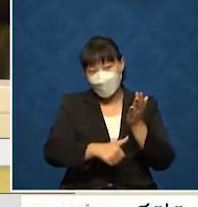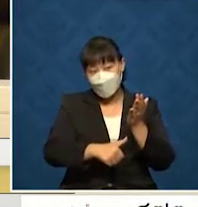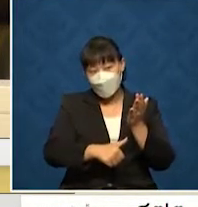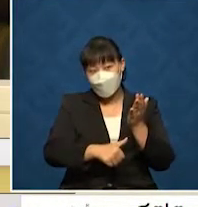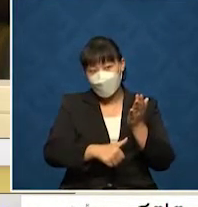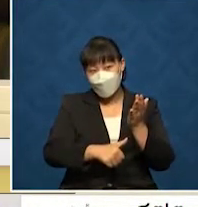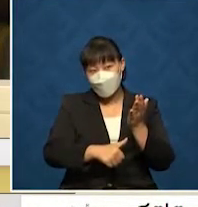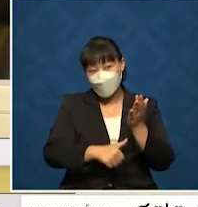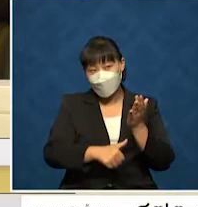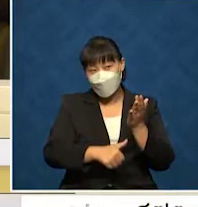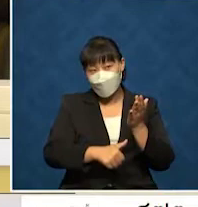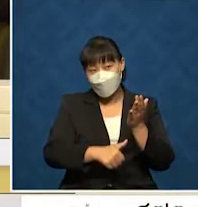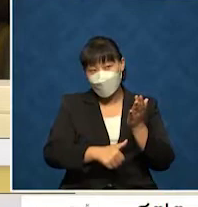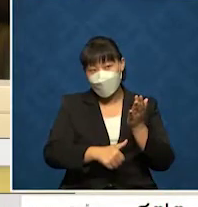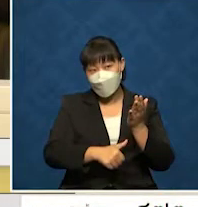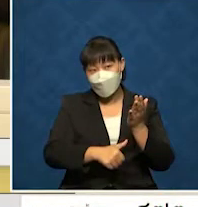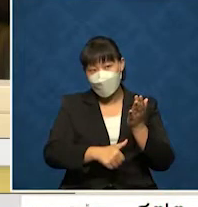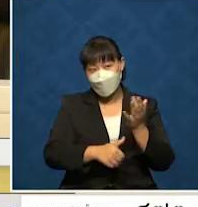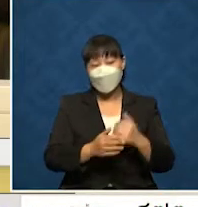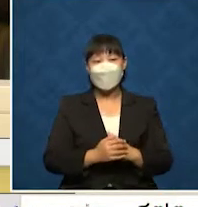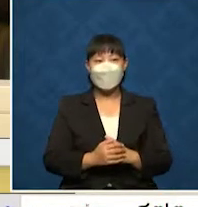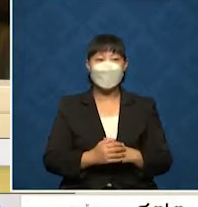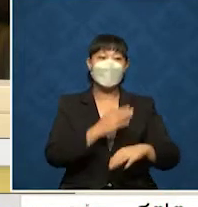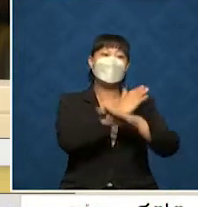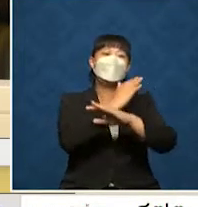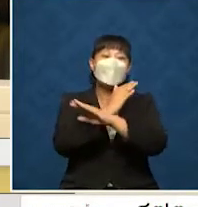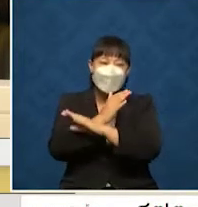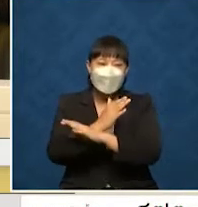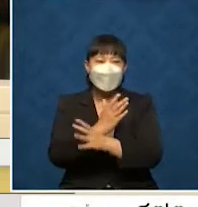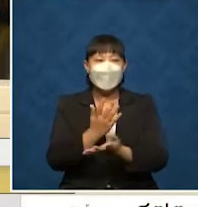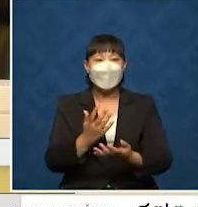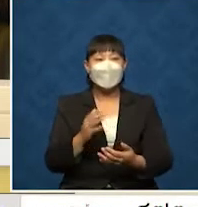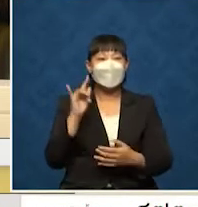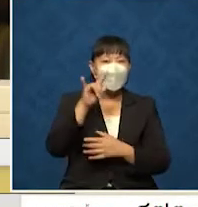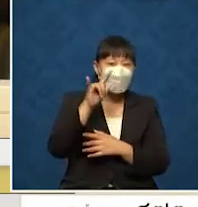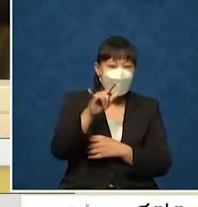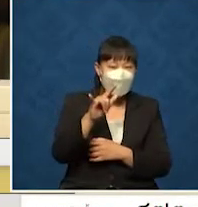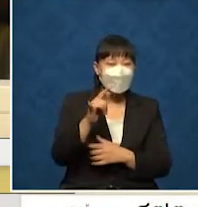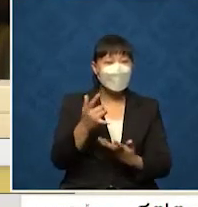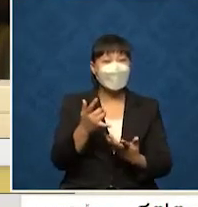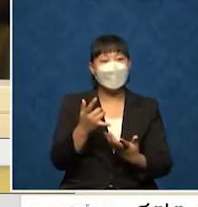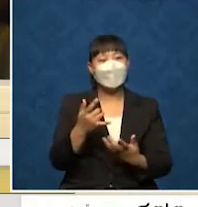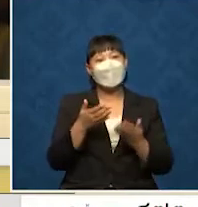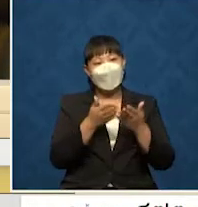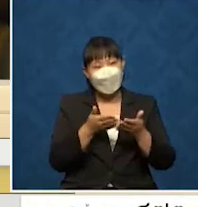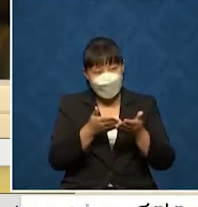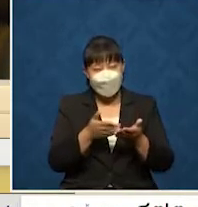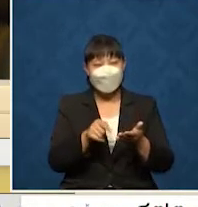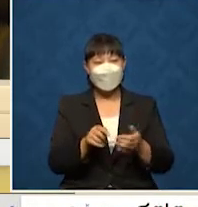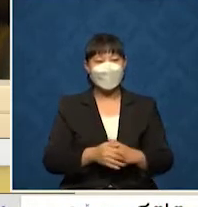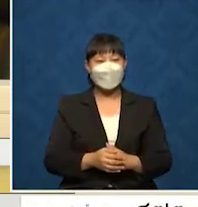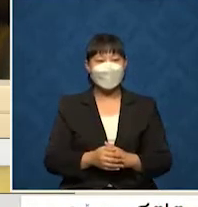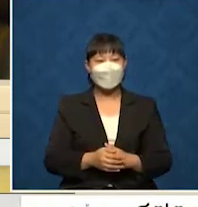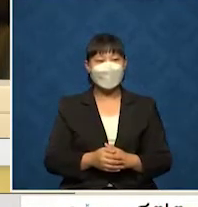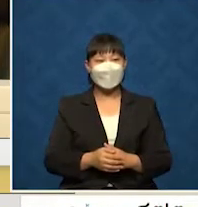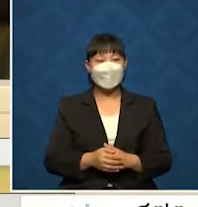รซึ่งปราบปรามทางอากาศและทางเรือ